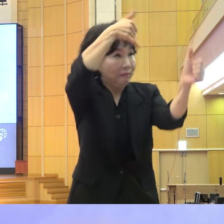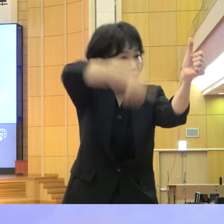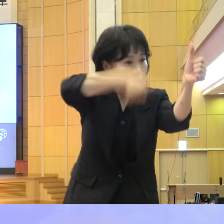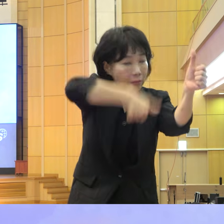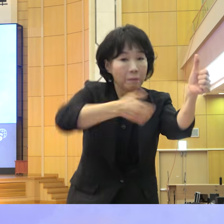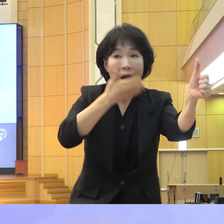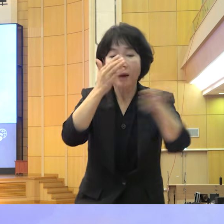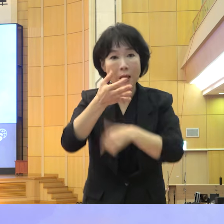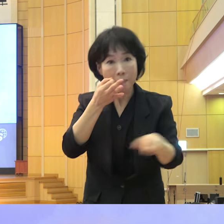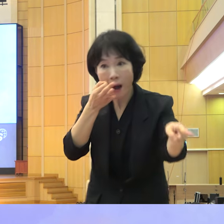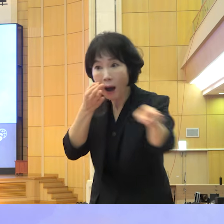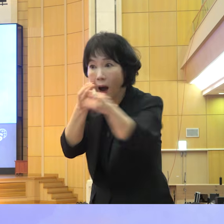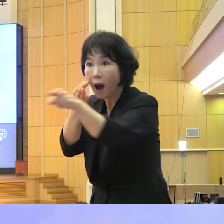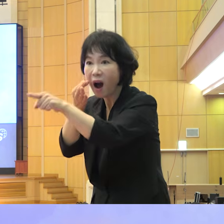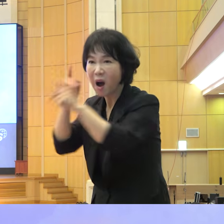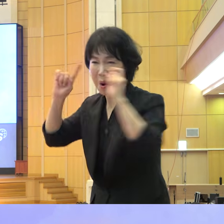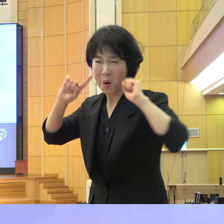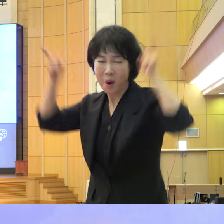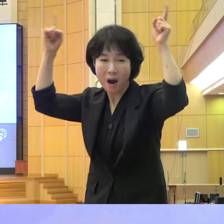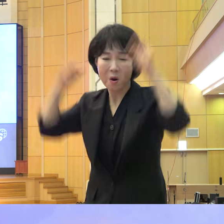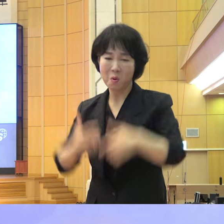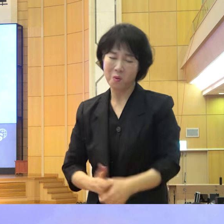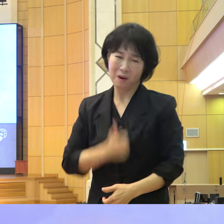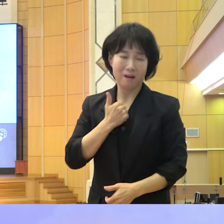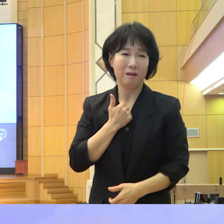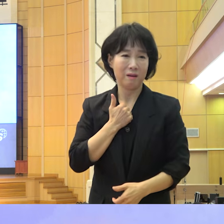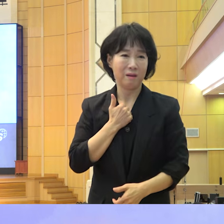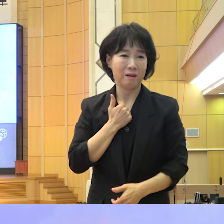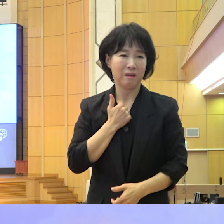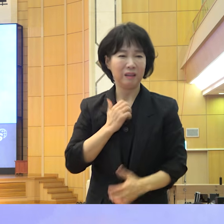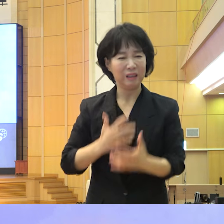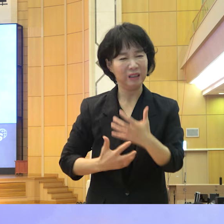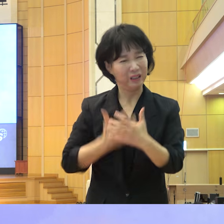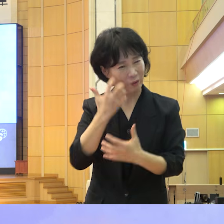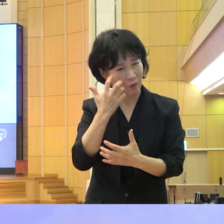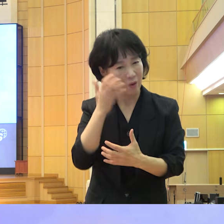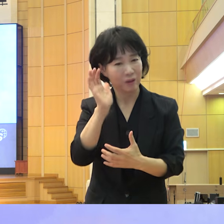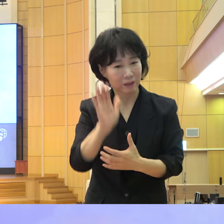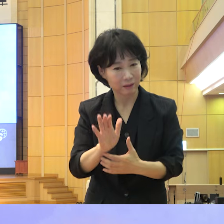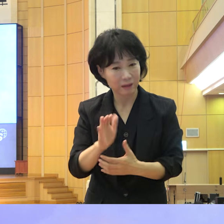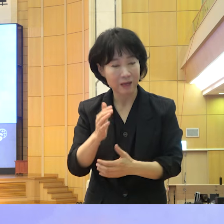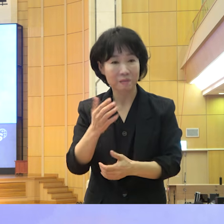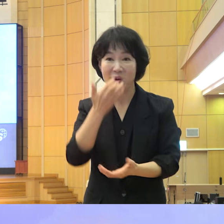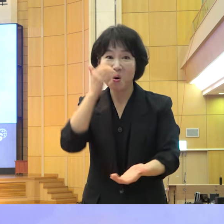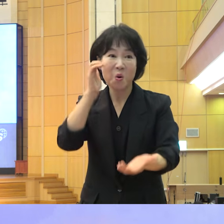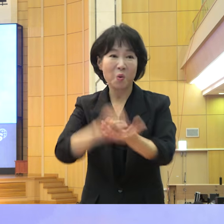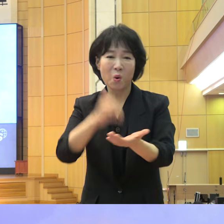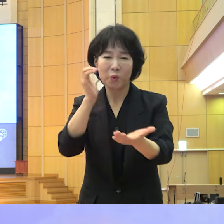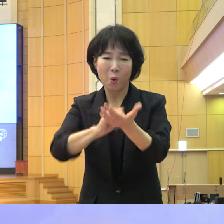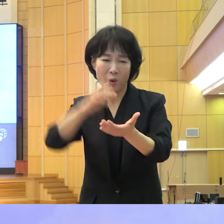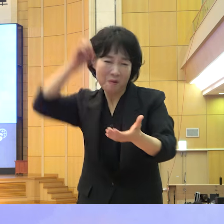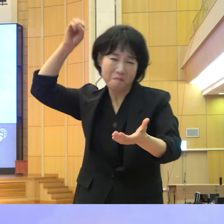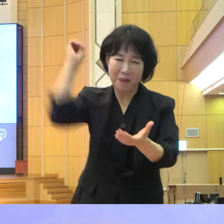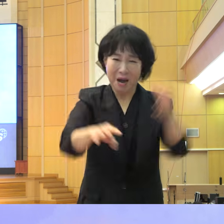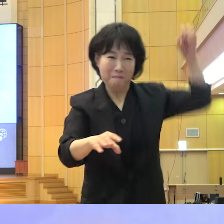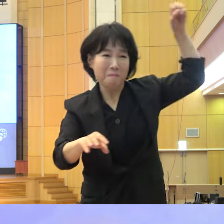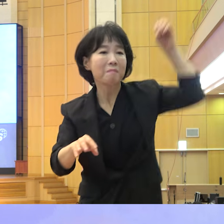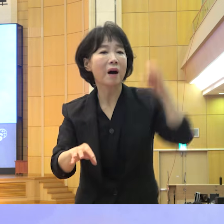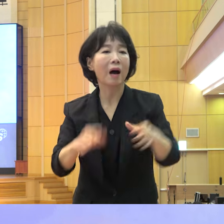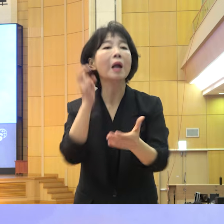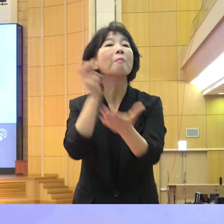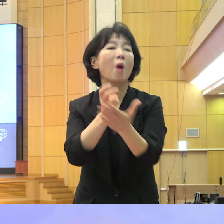절하니 하나님이 진노하시지. 그러니까 돌판으로, 돌로 쳐버린 거예요, 그냥. 이게